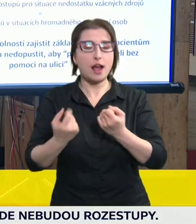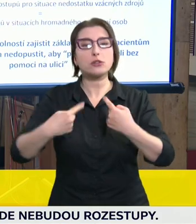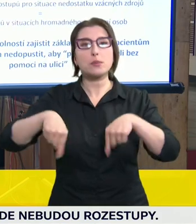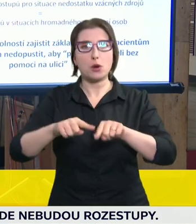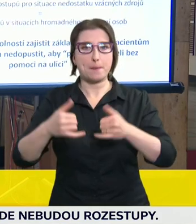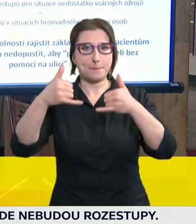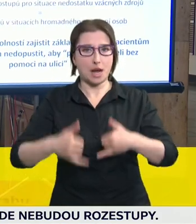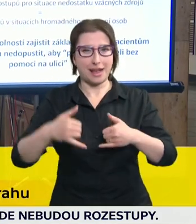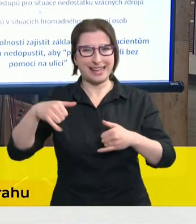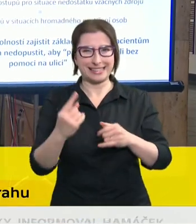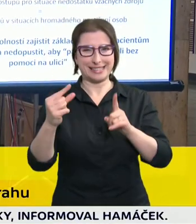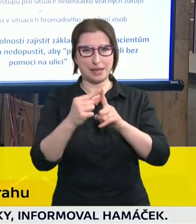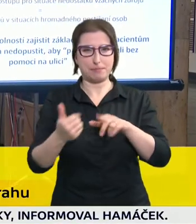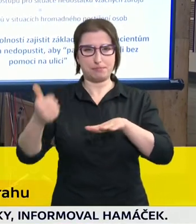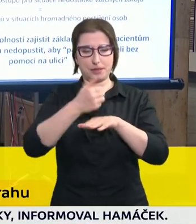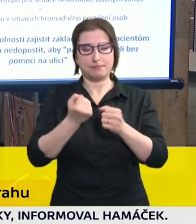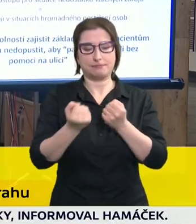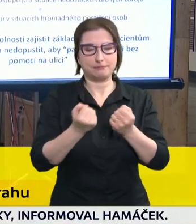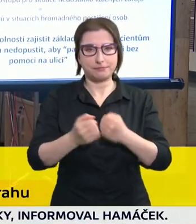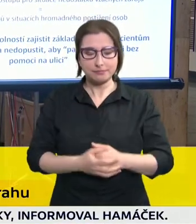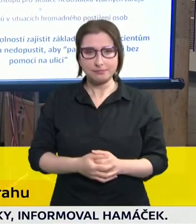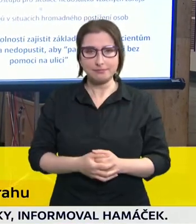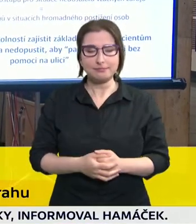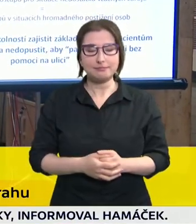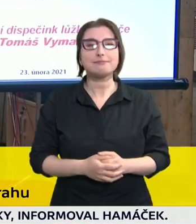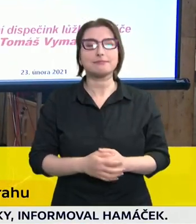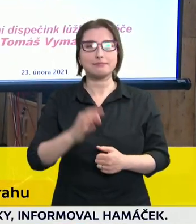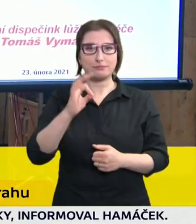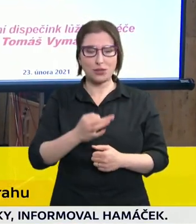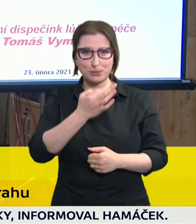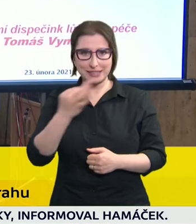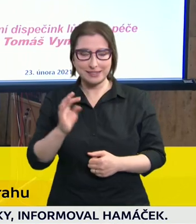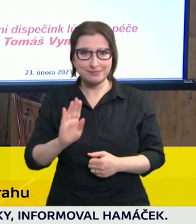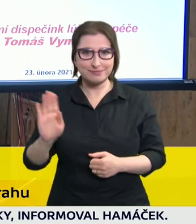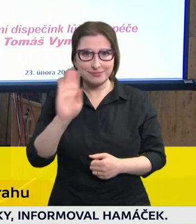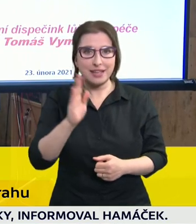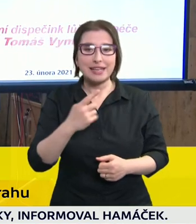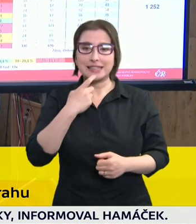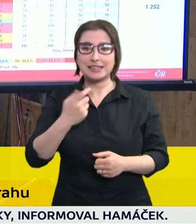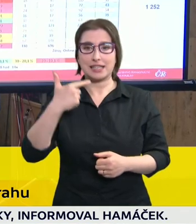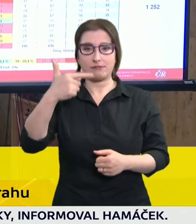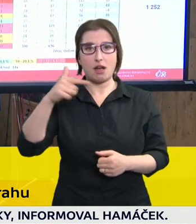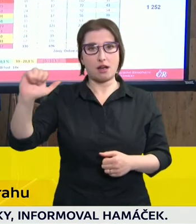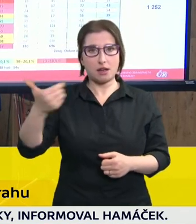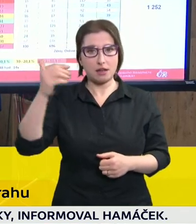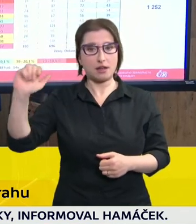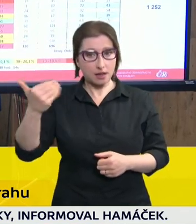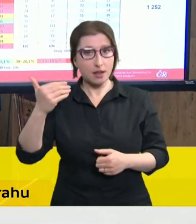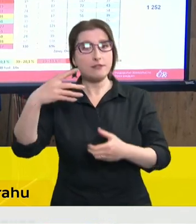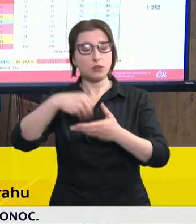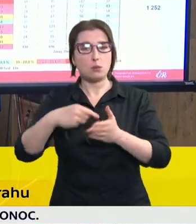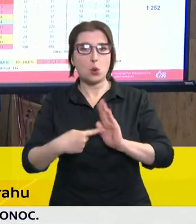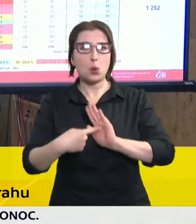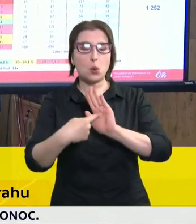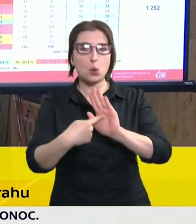Dobré dopoledne, děkuji za slovo. Dámy a pánové, já bych vás na dvou diapozitivech seznámil se situací, která v tuto chvíli